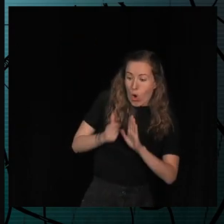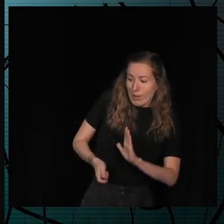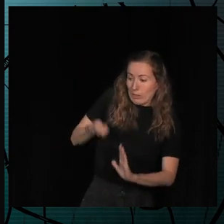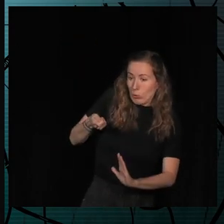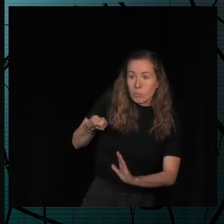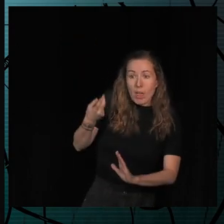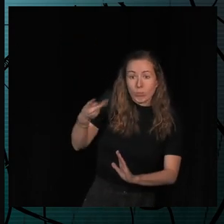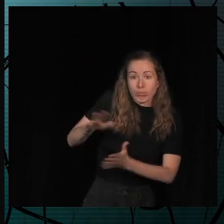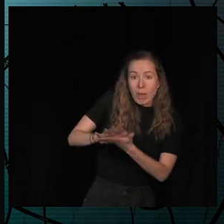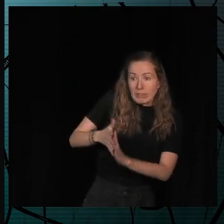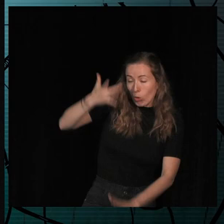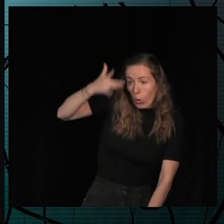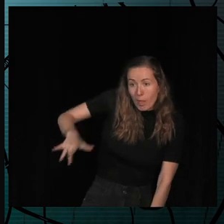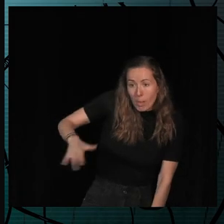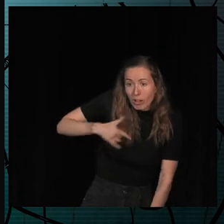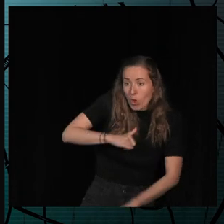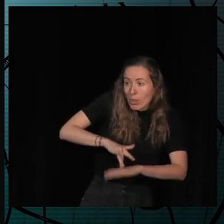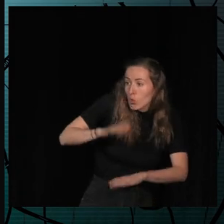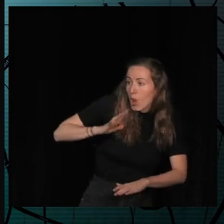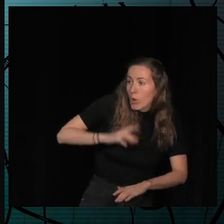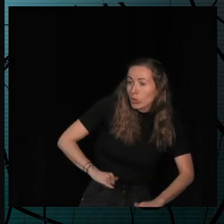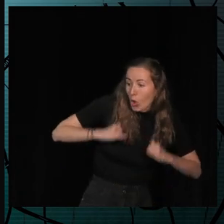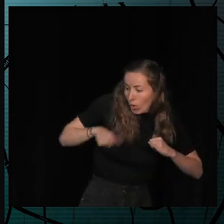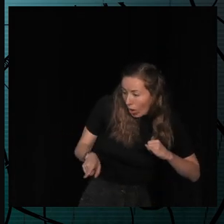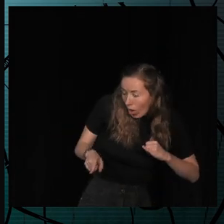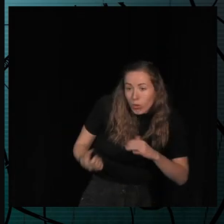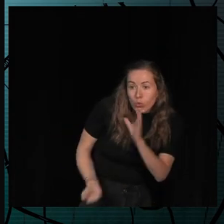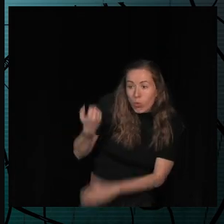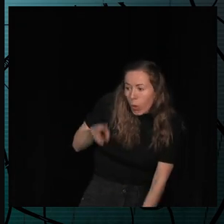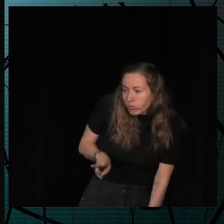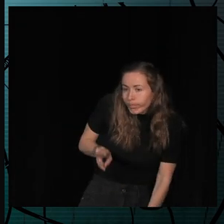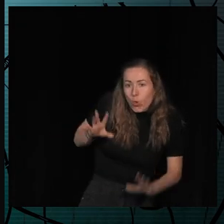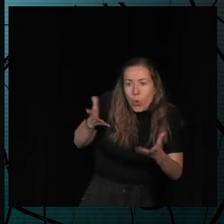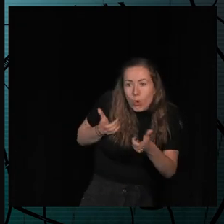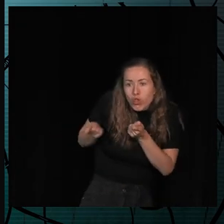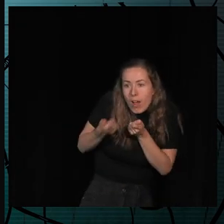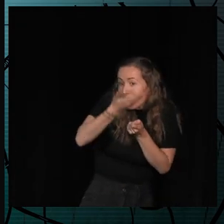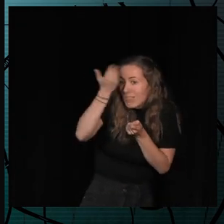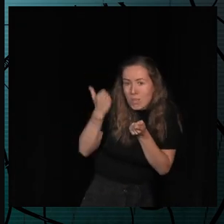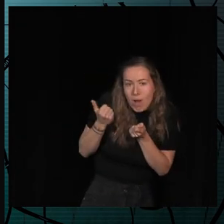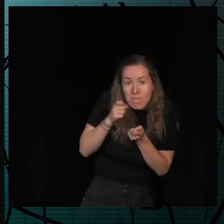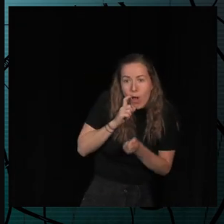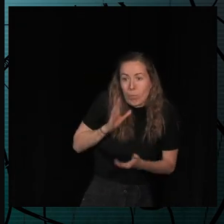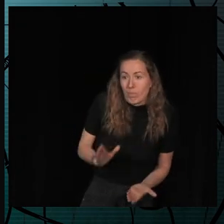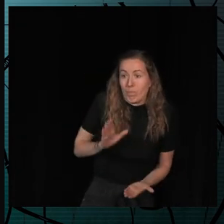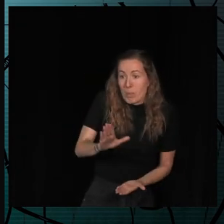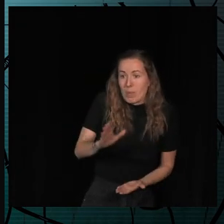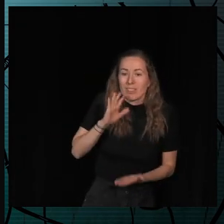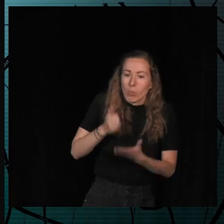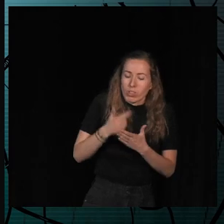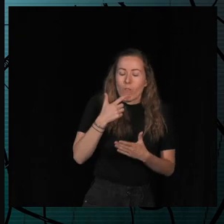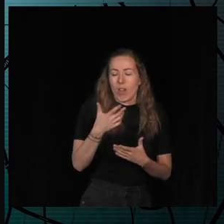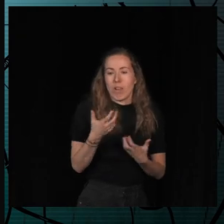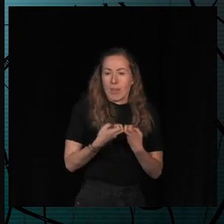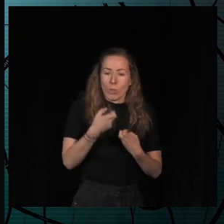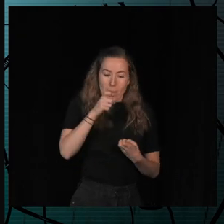pratiques auxquelles eux-mêmes ils ont pas été confrontés et et dans lesqueles ils ont pas été eux-mêmes éduqués donc quand on sait pas renégocier une règle parentale